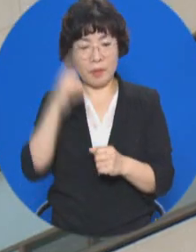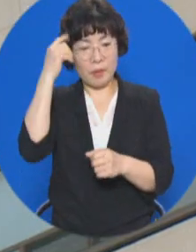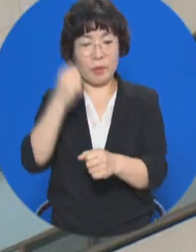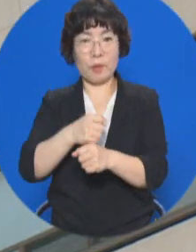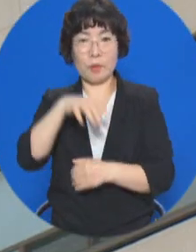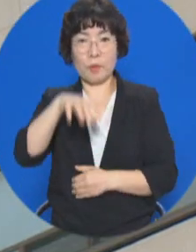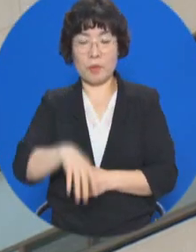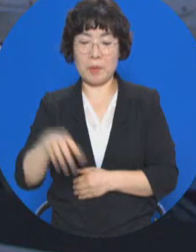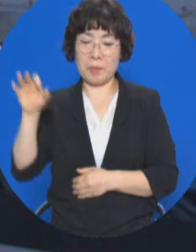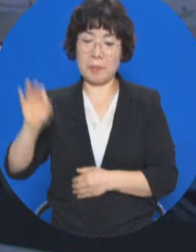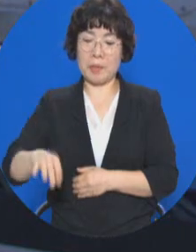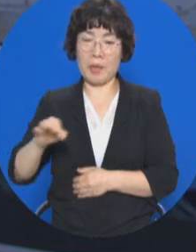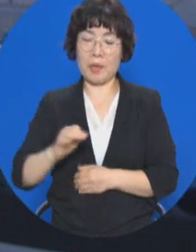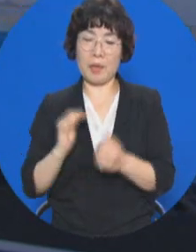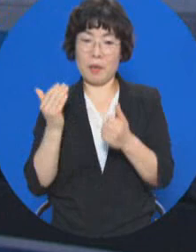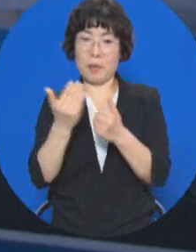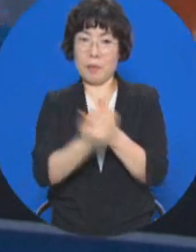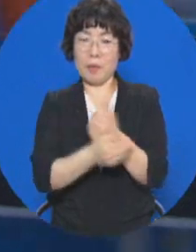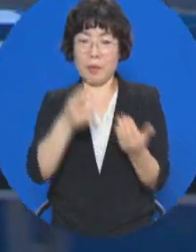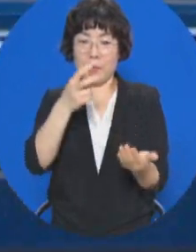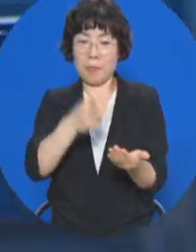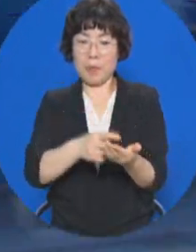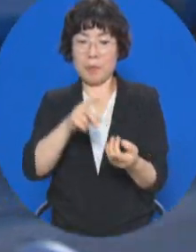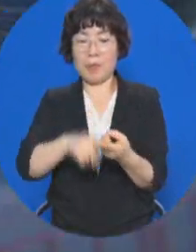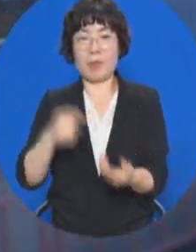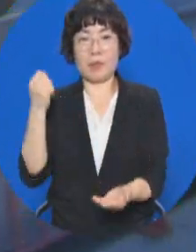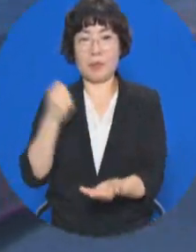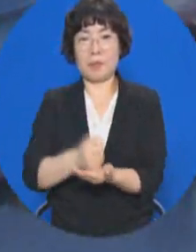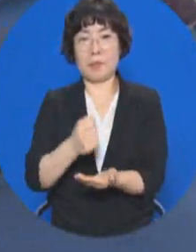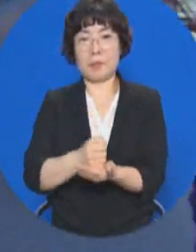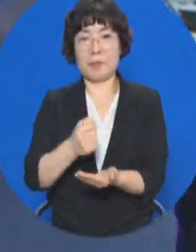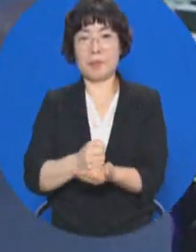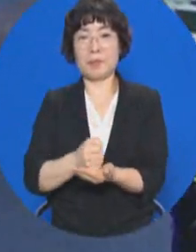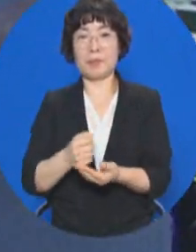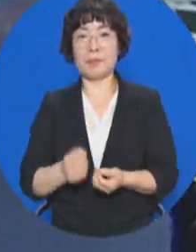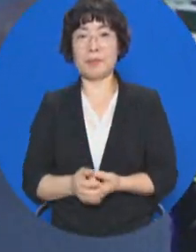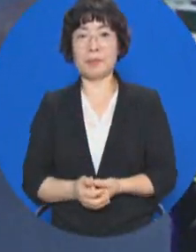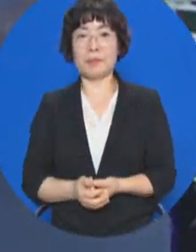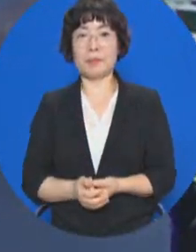항공우주연구원의 허술한 기술 보안 규정이 도마에 올랐습니다. MBC 뉴스 김주입니다.